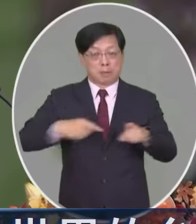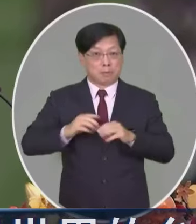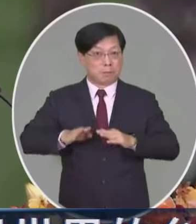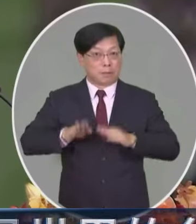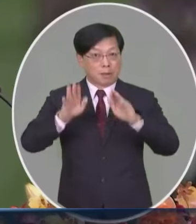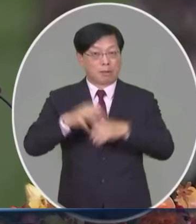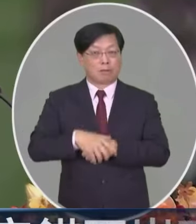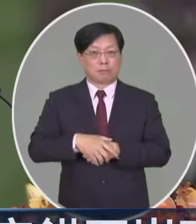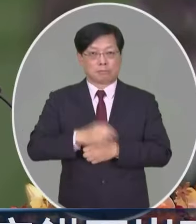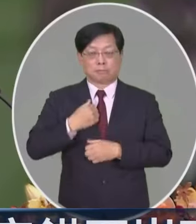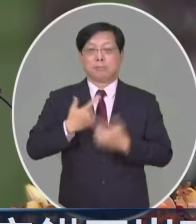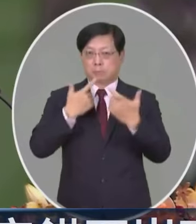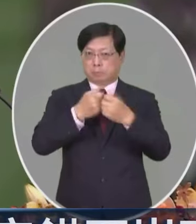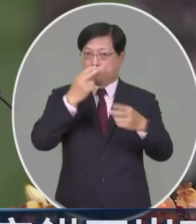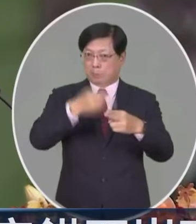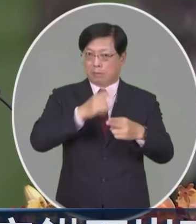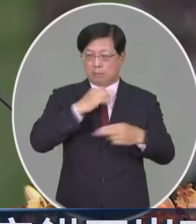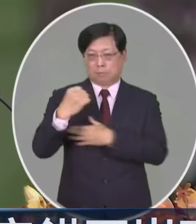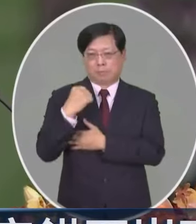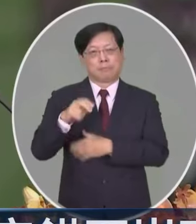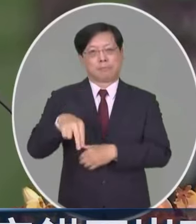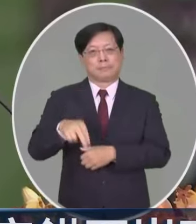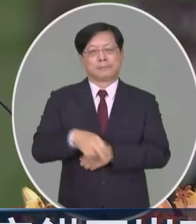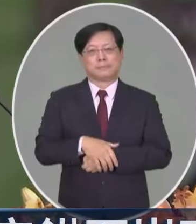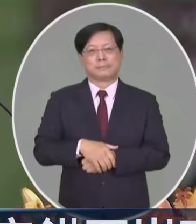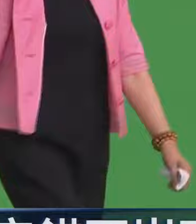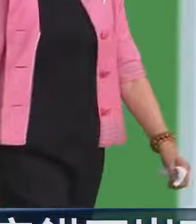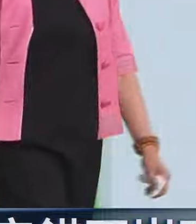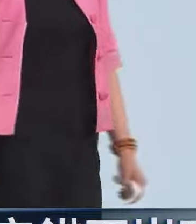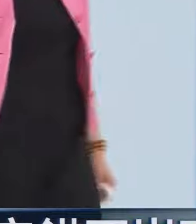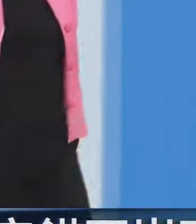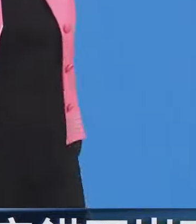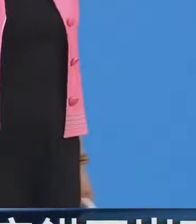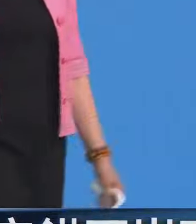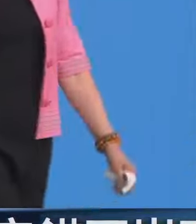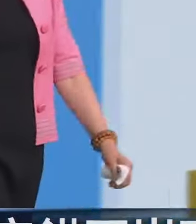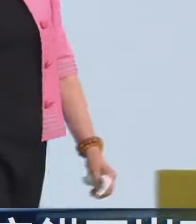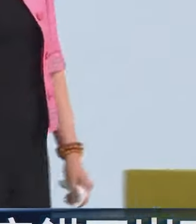荣值得信赖的力量。 赖清德520正式交卷，替